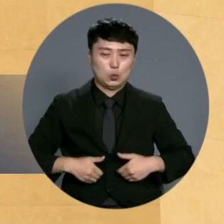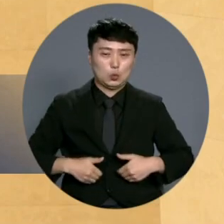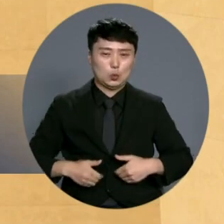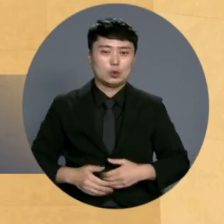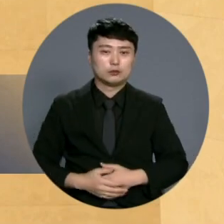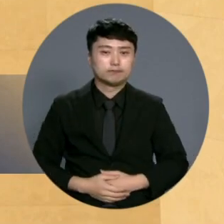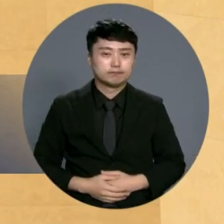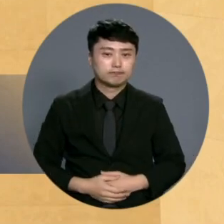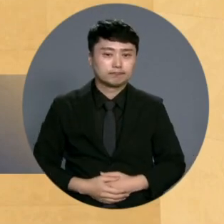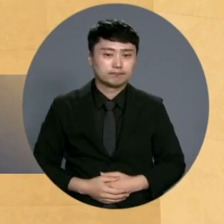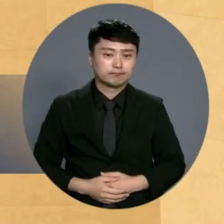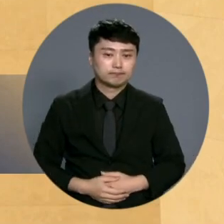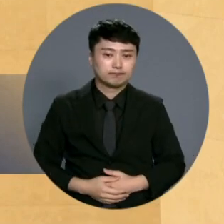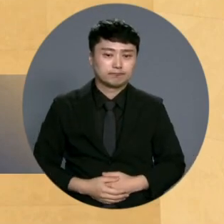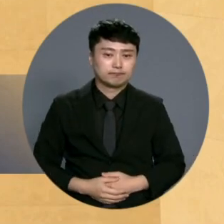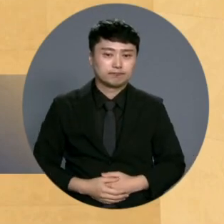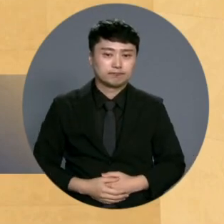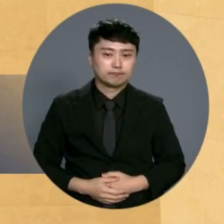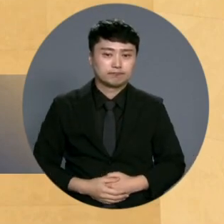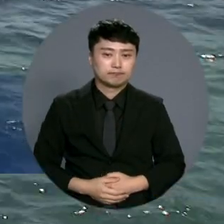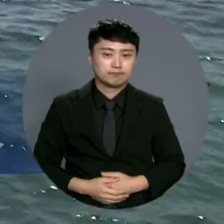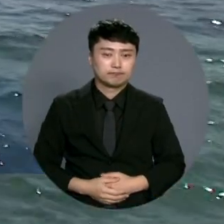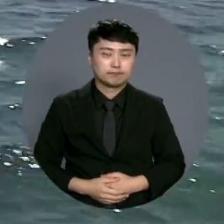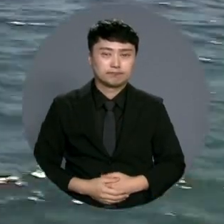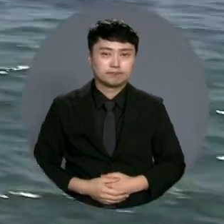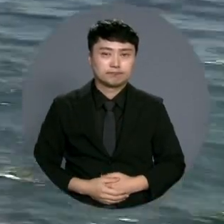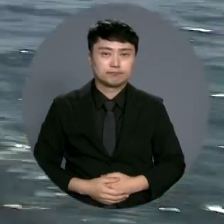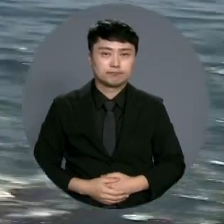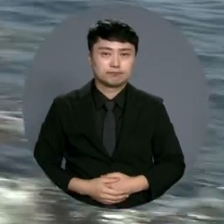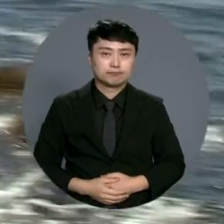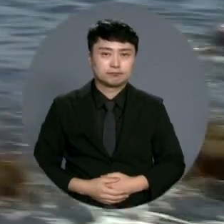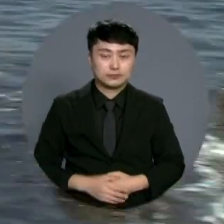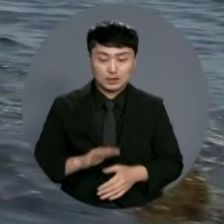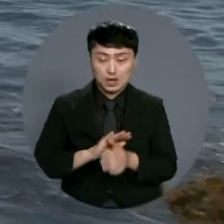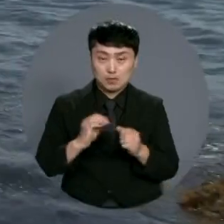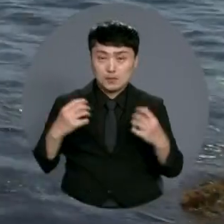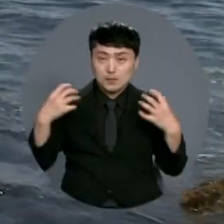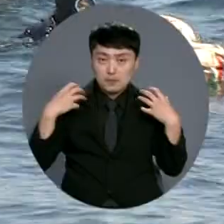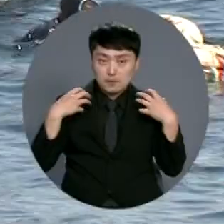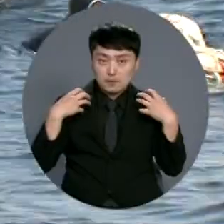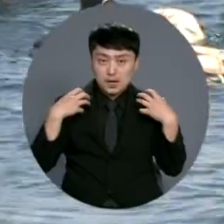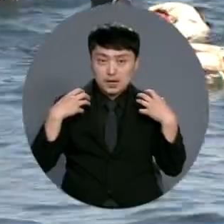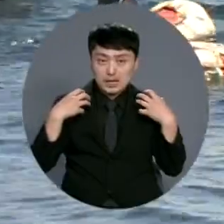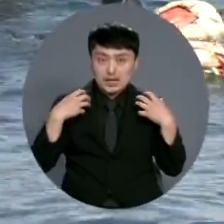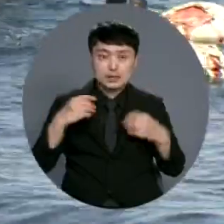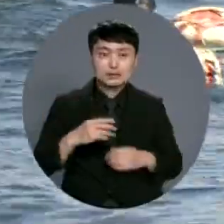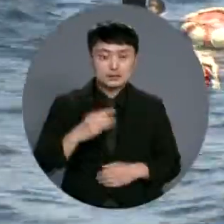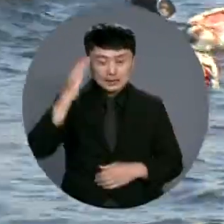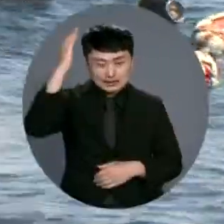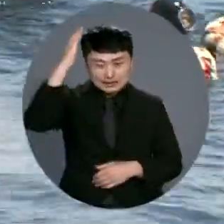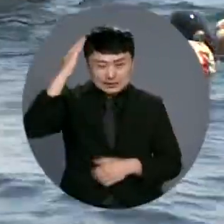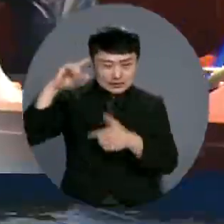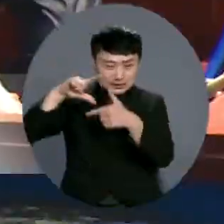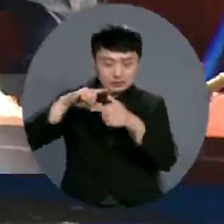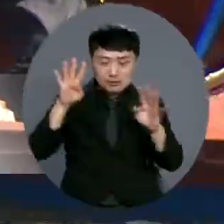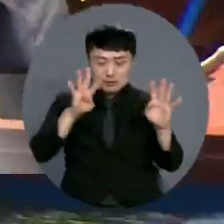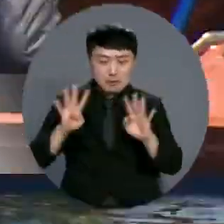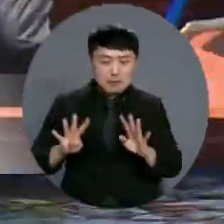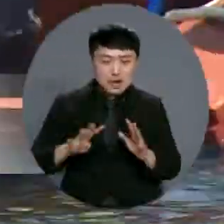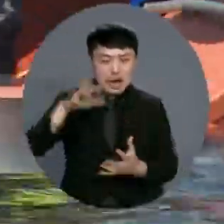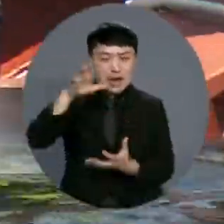of carbon from seaweed to natural sinks. 경상북도가 보유한 해조류 자원은 연간 15,000톤